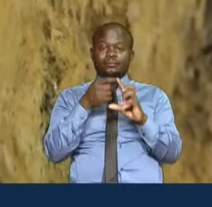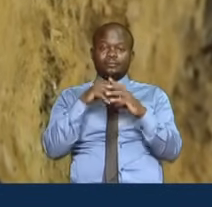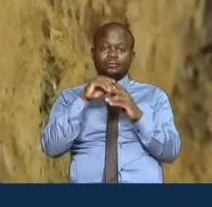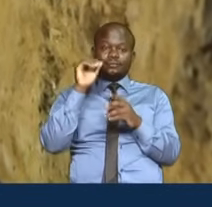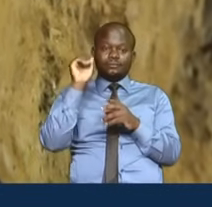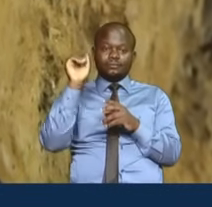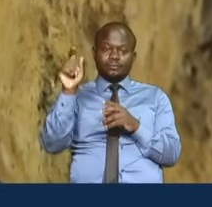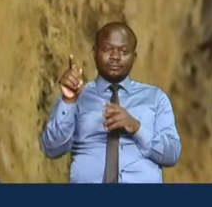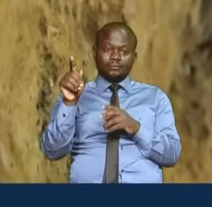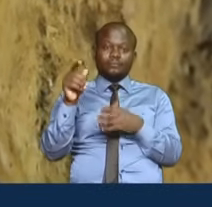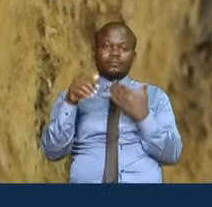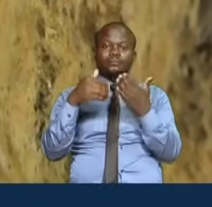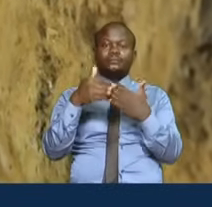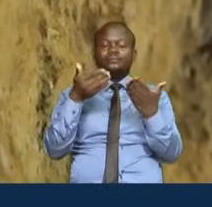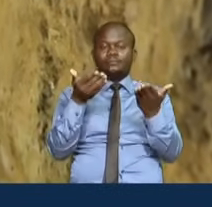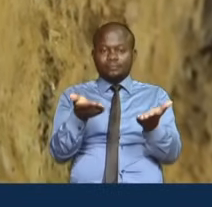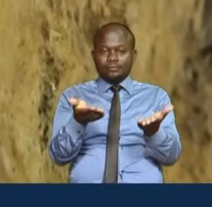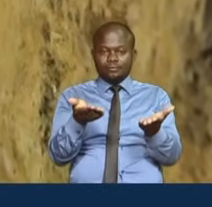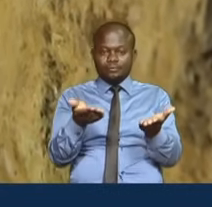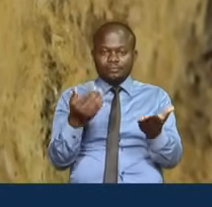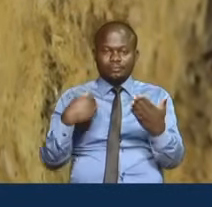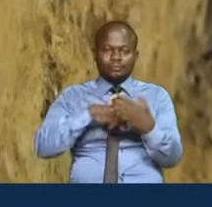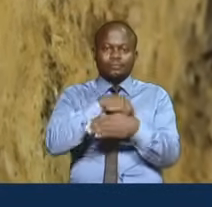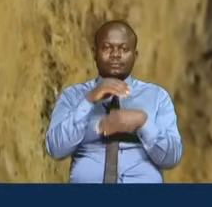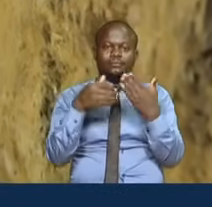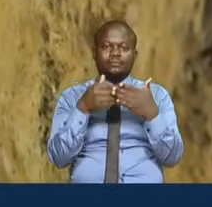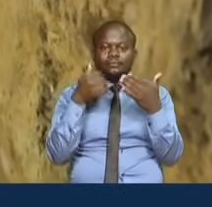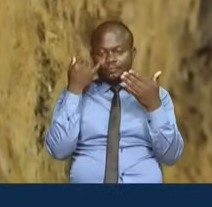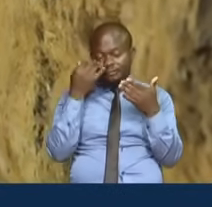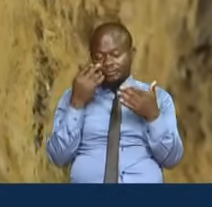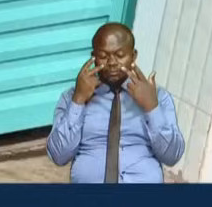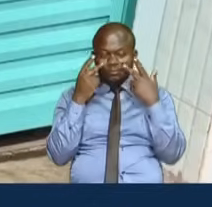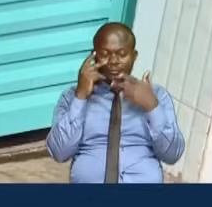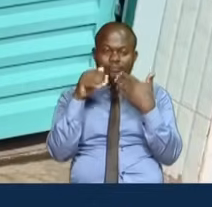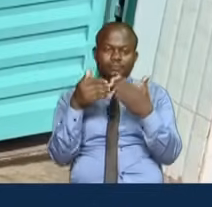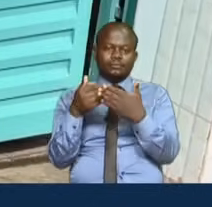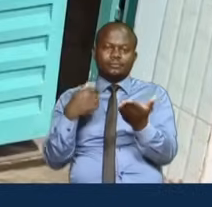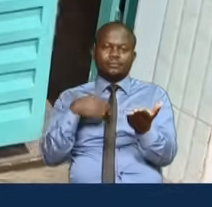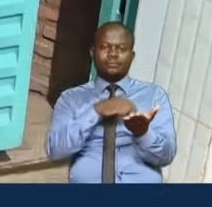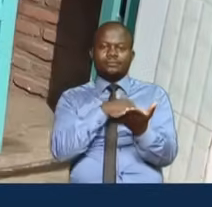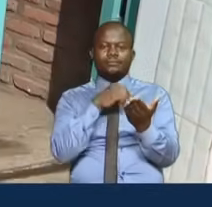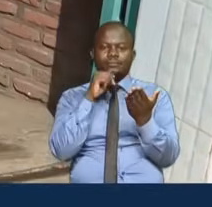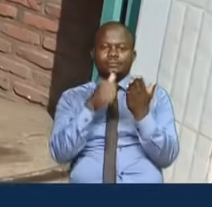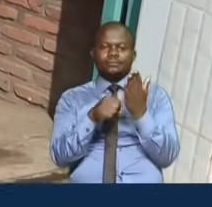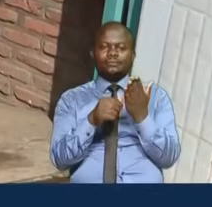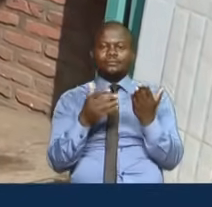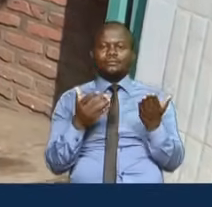ngundi umutoyi ndatuye nitejeje imbere meze neza n'ubwo wagere wanjye wasanga nta kizo gihari